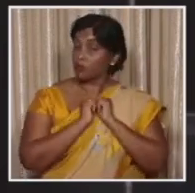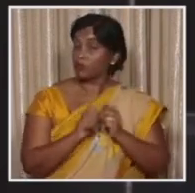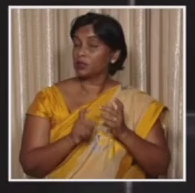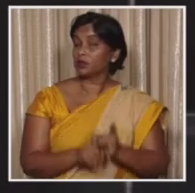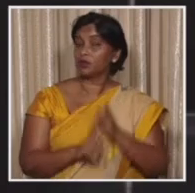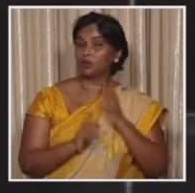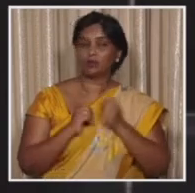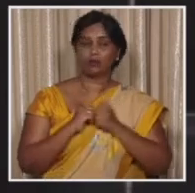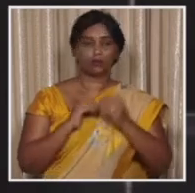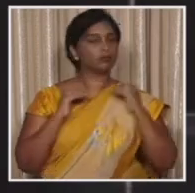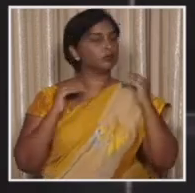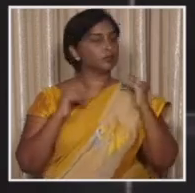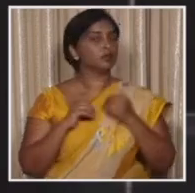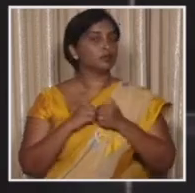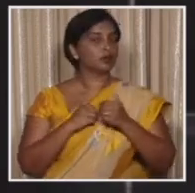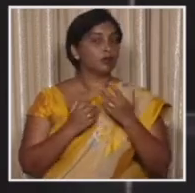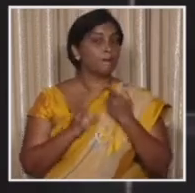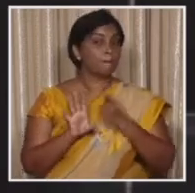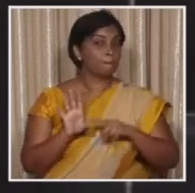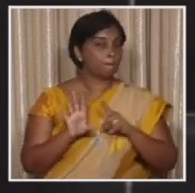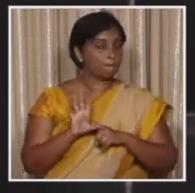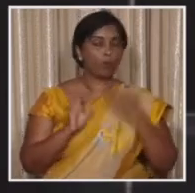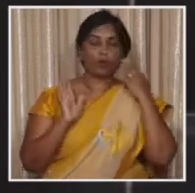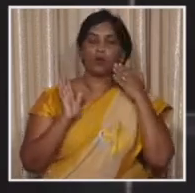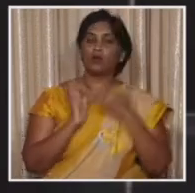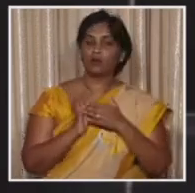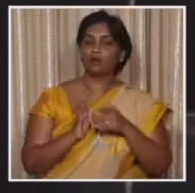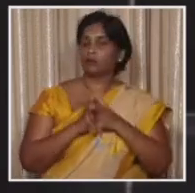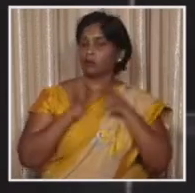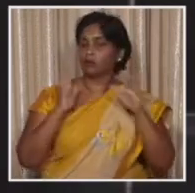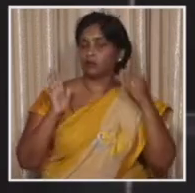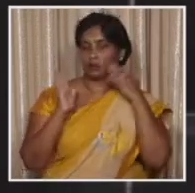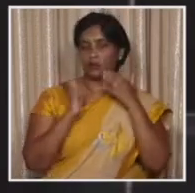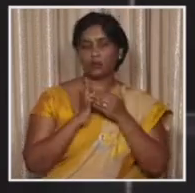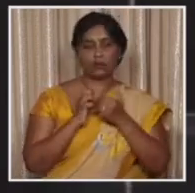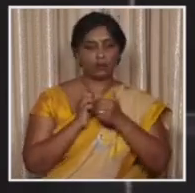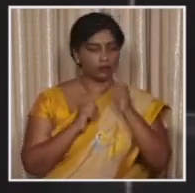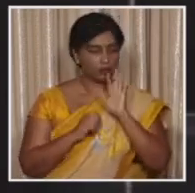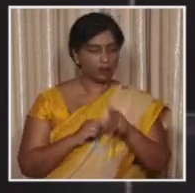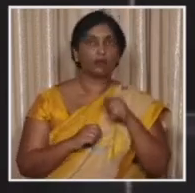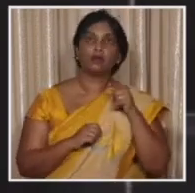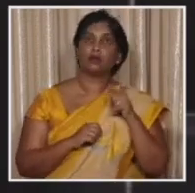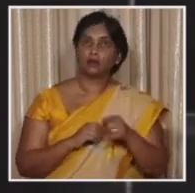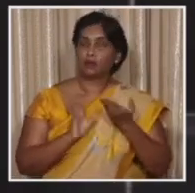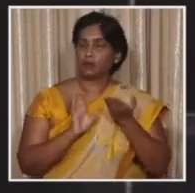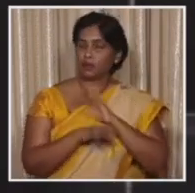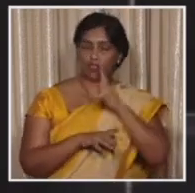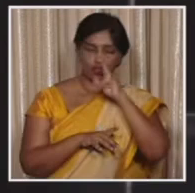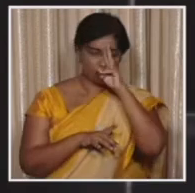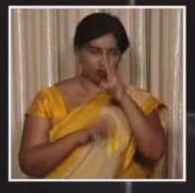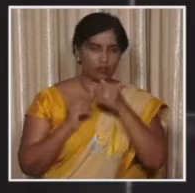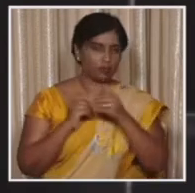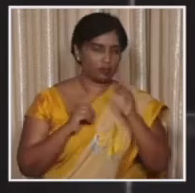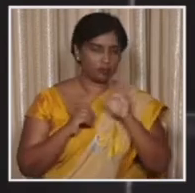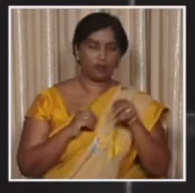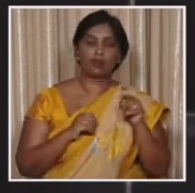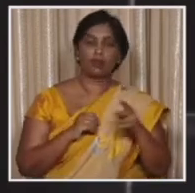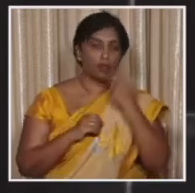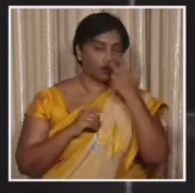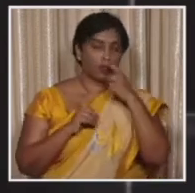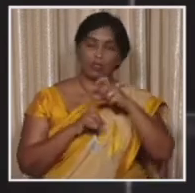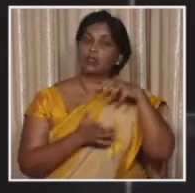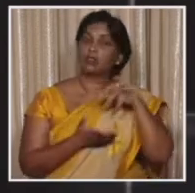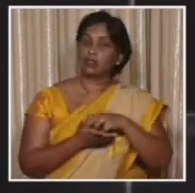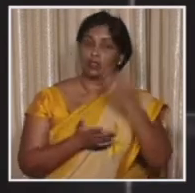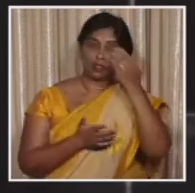වශයෙන් ඉහළ තත්ත්වයකට ගෙන ඒමට අවශ්‍ය පුහුණු වීම ආදිය ගැන මේට වඩා අවධානයක් යොමු කළ යුතුව තිබෙනවා. පසුගිය සති දෙක කාලය තුළ කළුතර